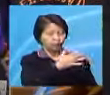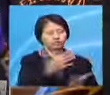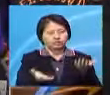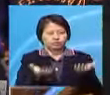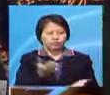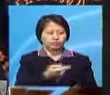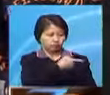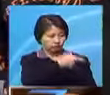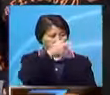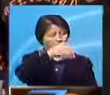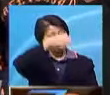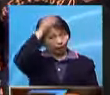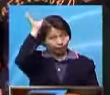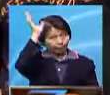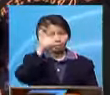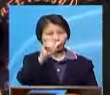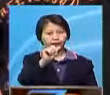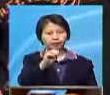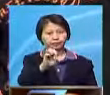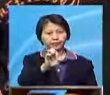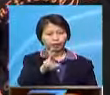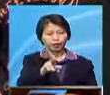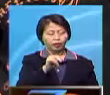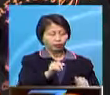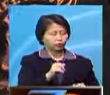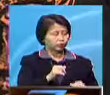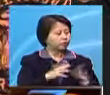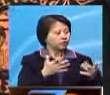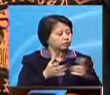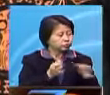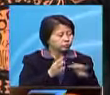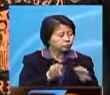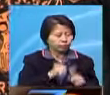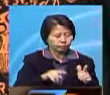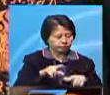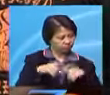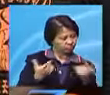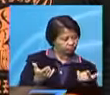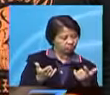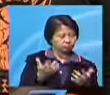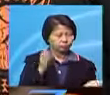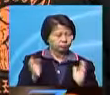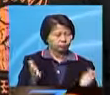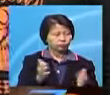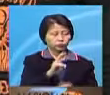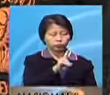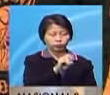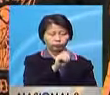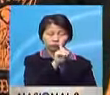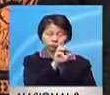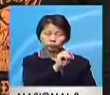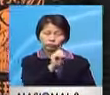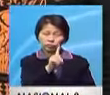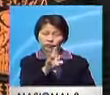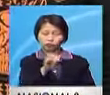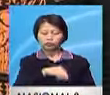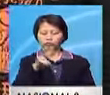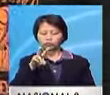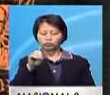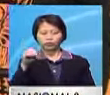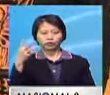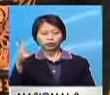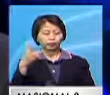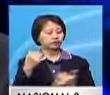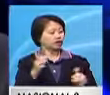mungkin Amir boleh menjelaskan kepada kita apakah perbezaan Bintang RTM 2001 dan 2016 yang dianjurkan oleh pihak RTM